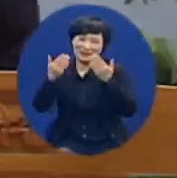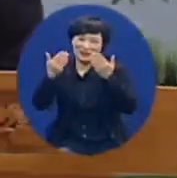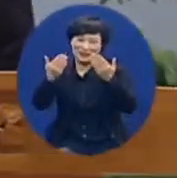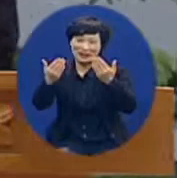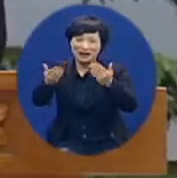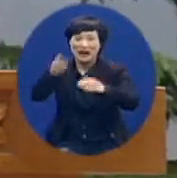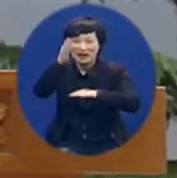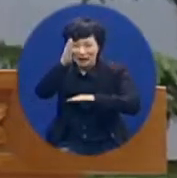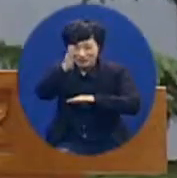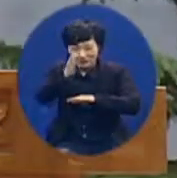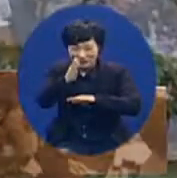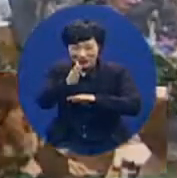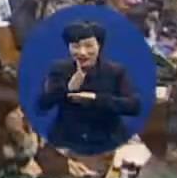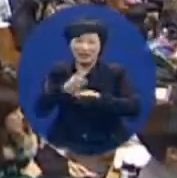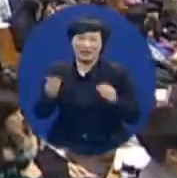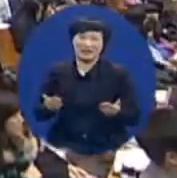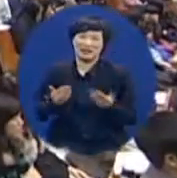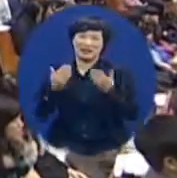감사합니다